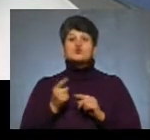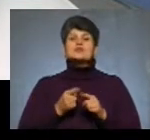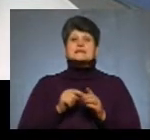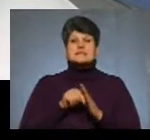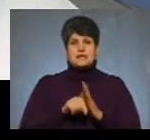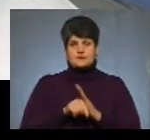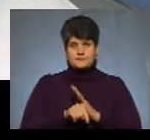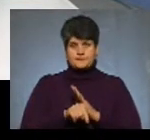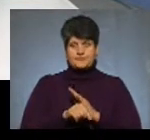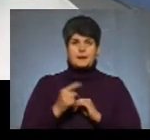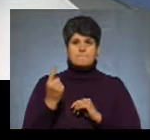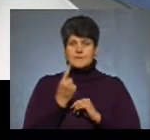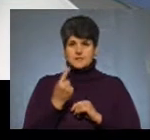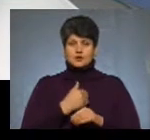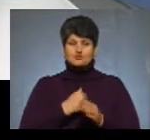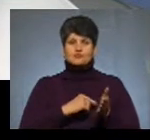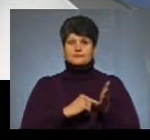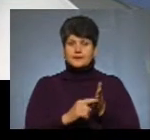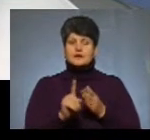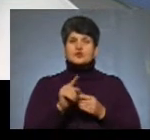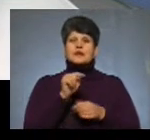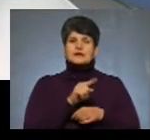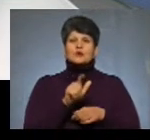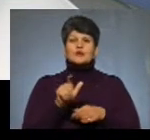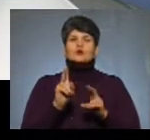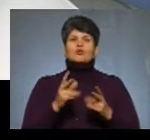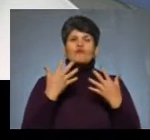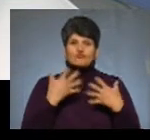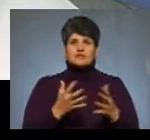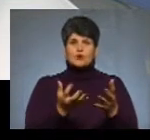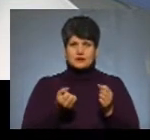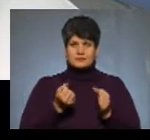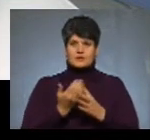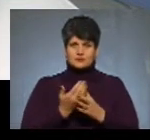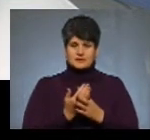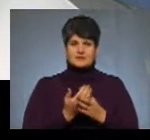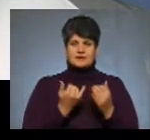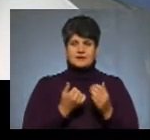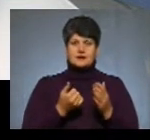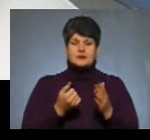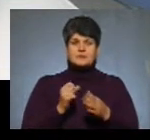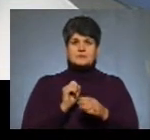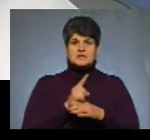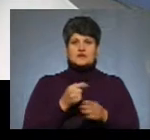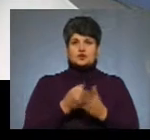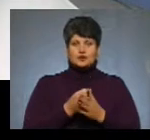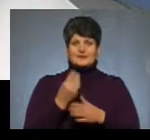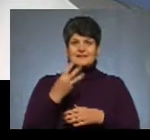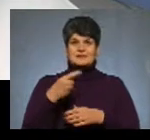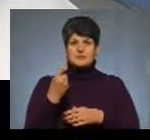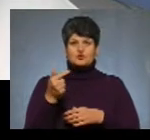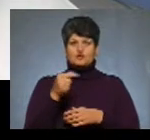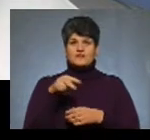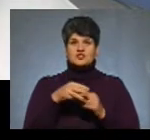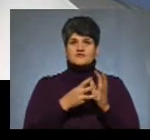означає? Перше, хочу сказати, що для тих громадян, які отримують вже субсидію, яка призначена до 31 грудня